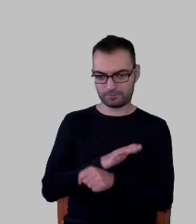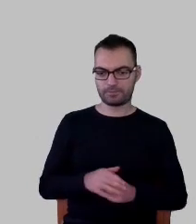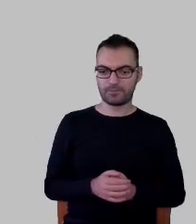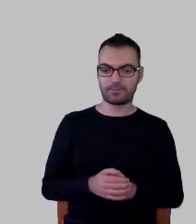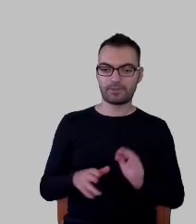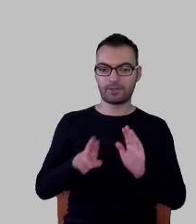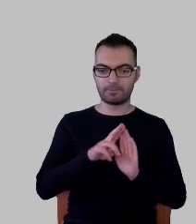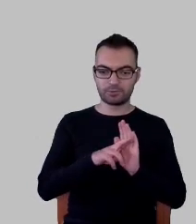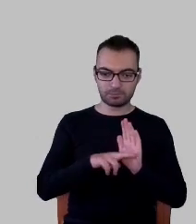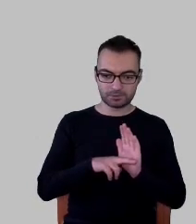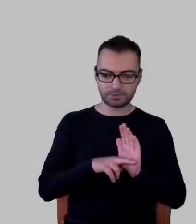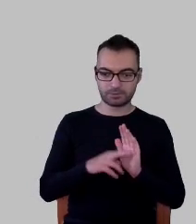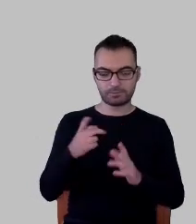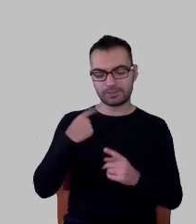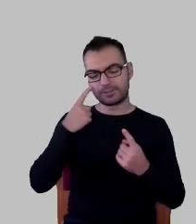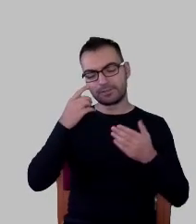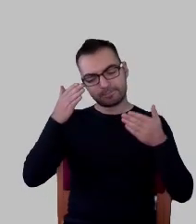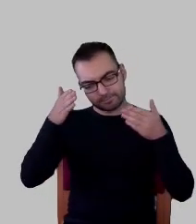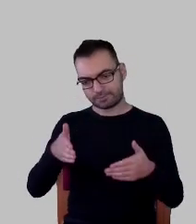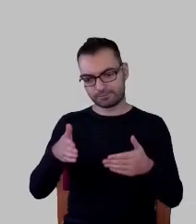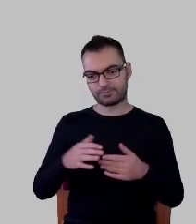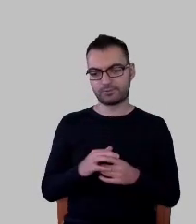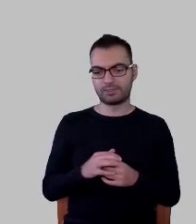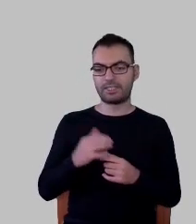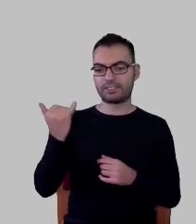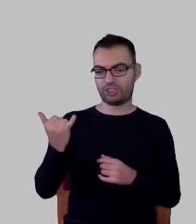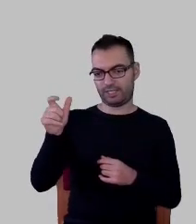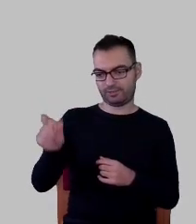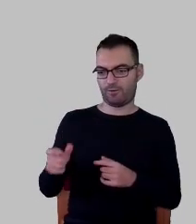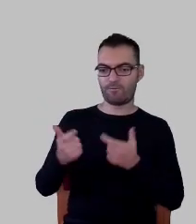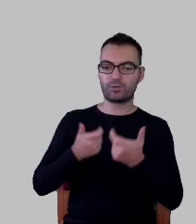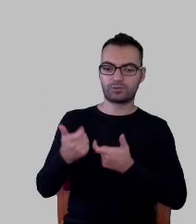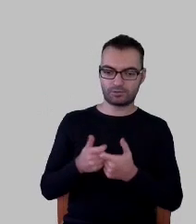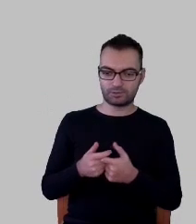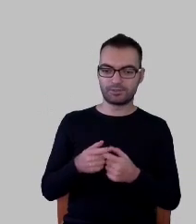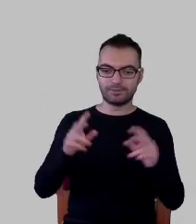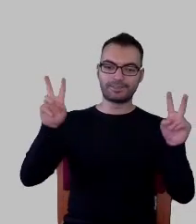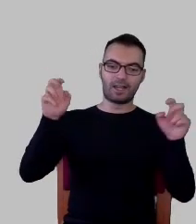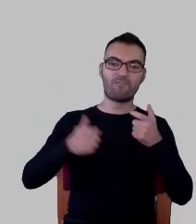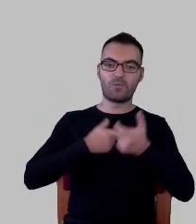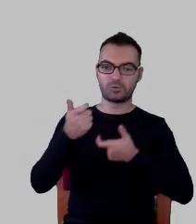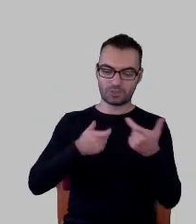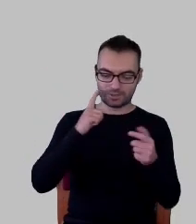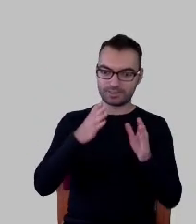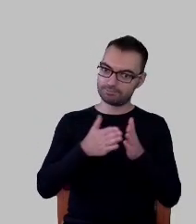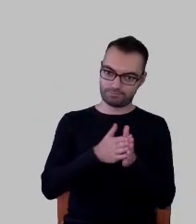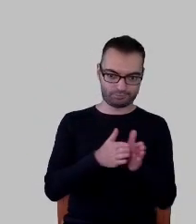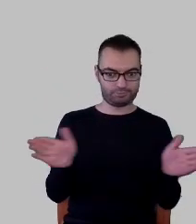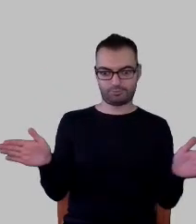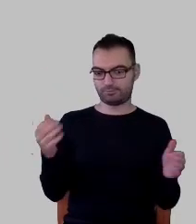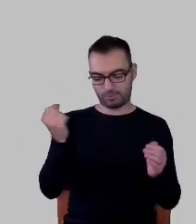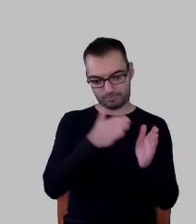W przepisach zwróciliśmy szczególną uwagę na funkcjonowanie dziecka. Oczywiście to pojęcie funkcjonowanie dziecka jest bardzo szerokie. No z punktu